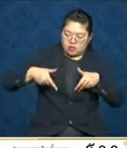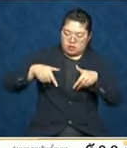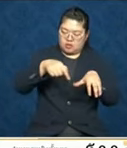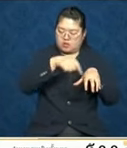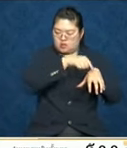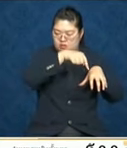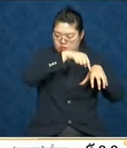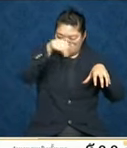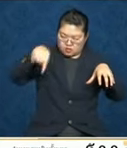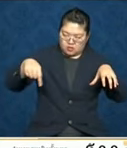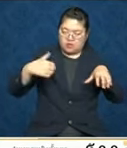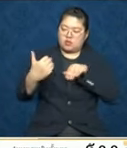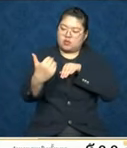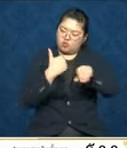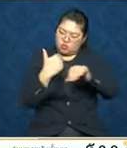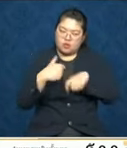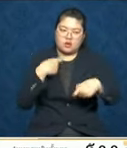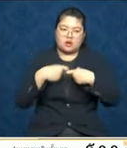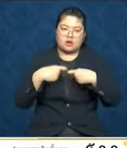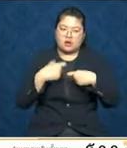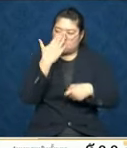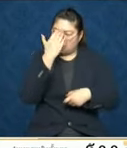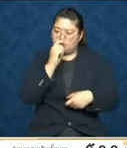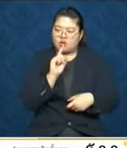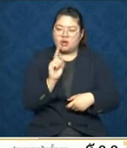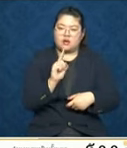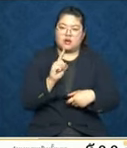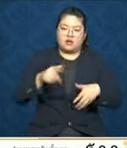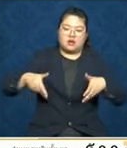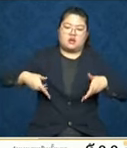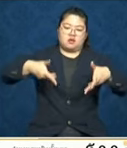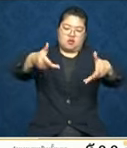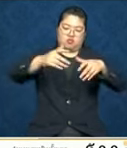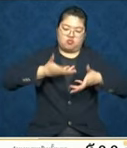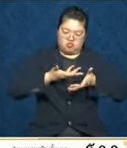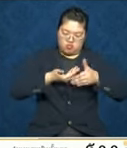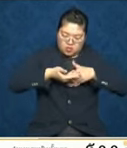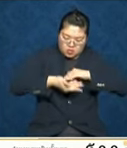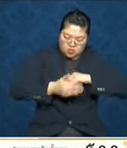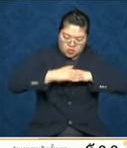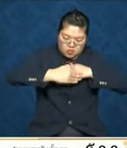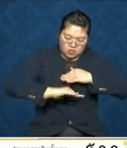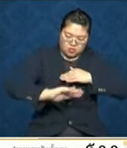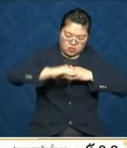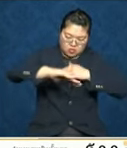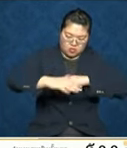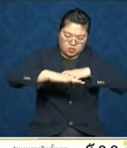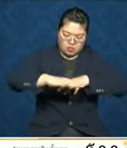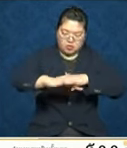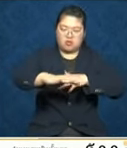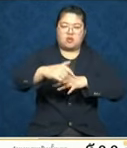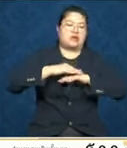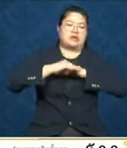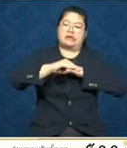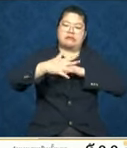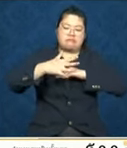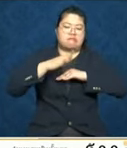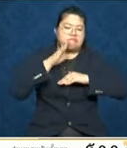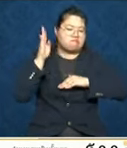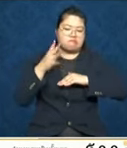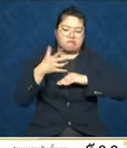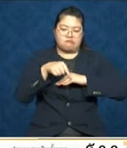แม่พี่น้องสัญจรไปมาอย่างยากลำบากเนื่องจากสภาพถนนเป็นหลุมเป็นบ่อเกิดความเสียหายถนนเป็นคลื่นแทบจะตลอดทั้งสายค่ะ